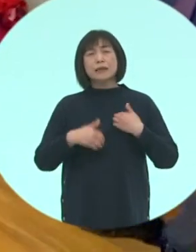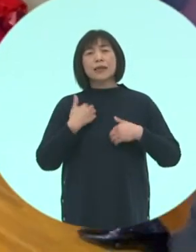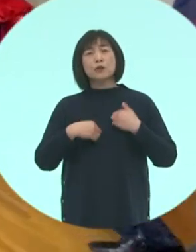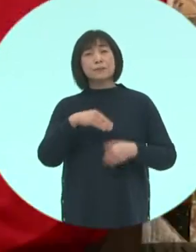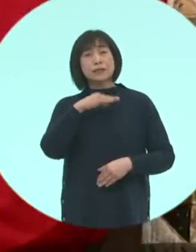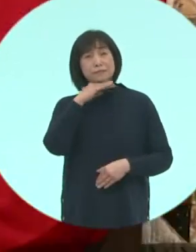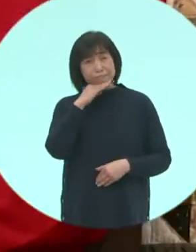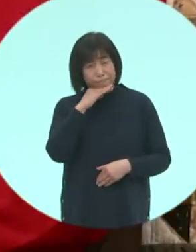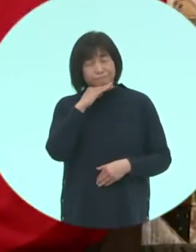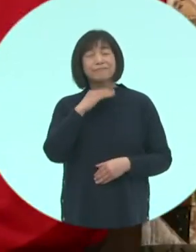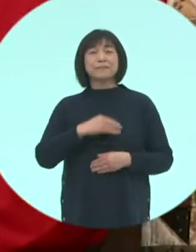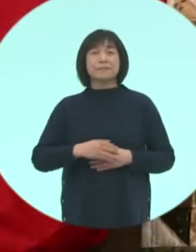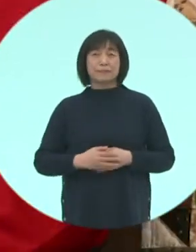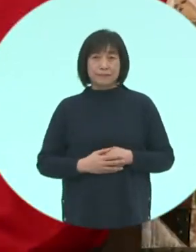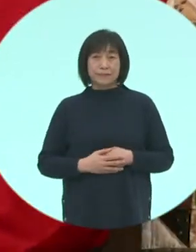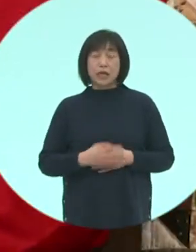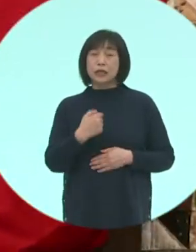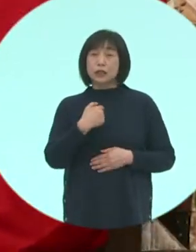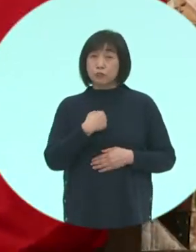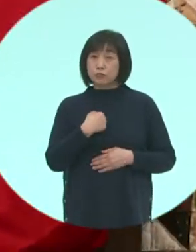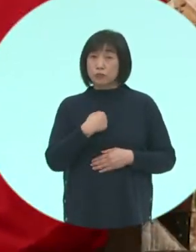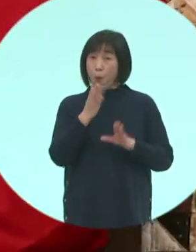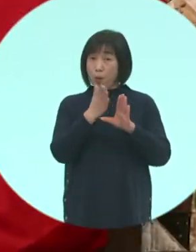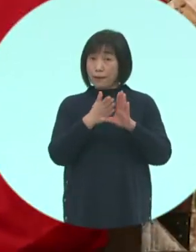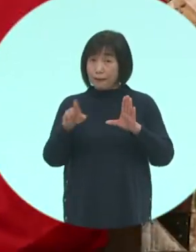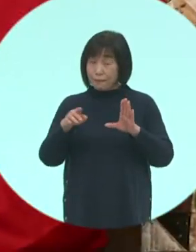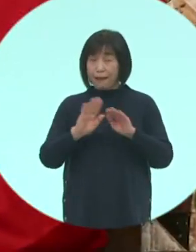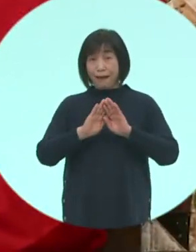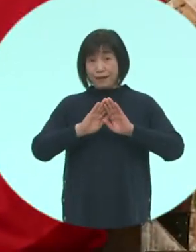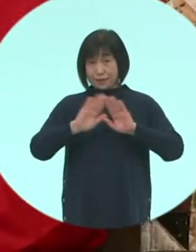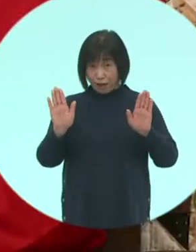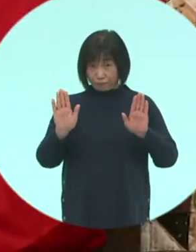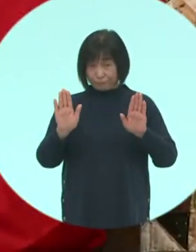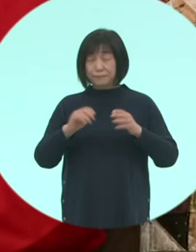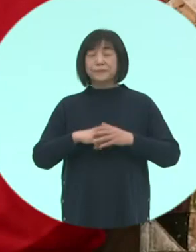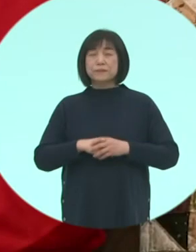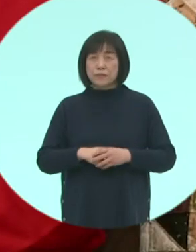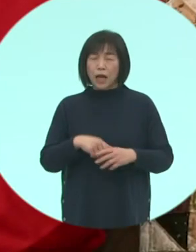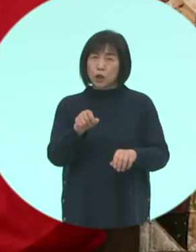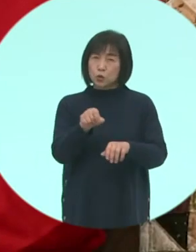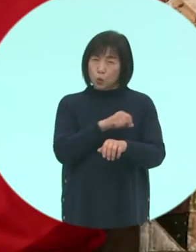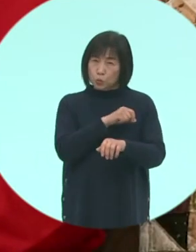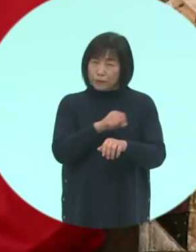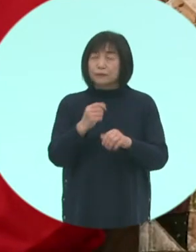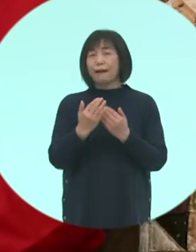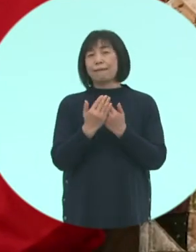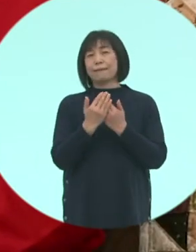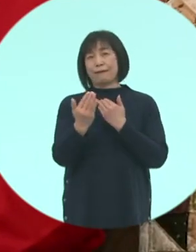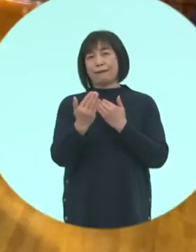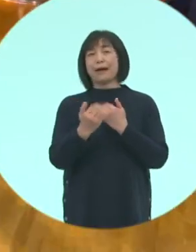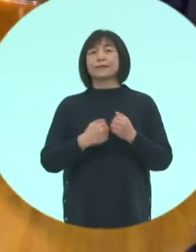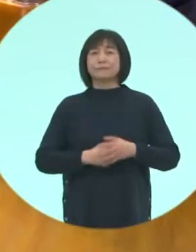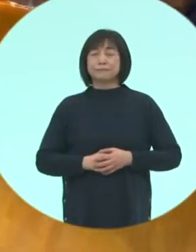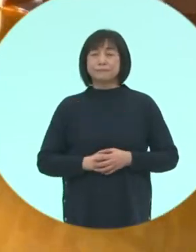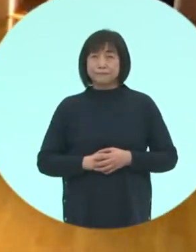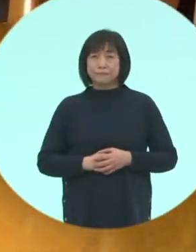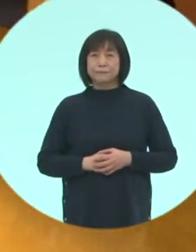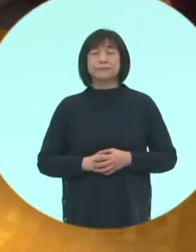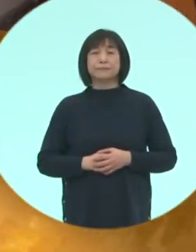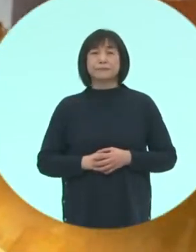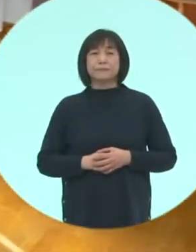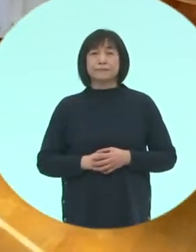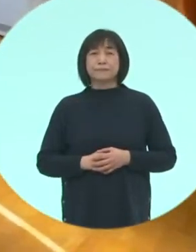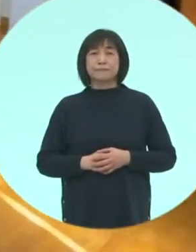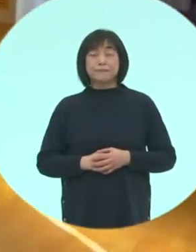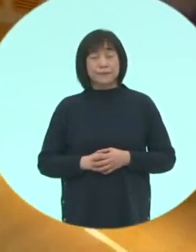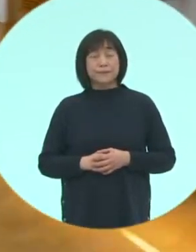たよ。 そうですね。まあ、それはもう、ね、自分たちの県でやるわけですから特別な大会ですよね、やっぱりね。 そ